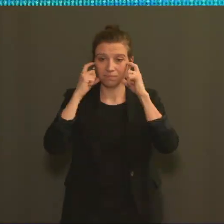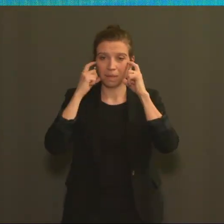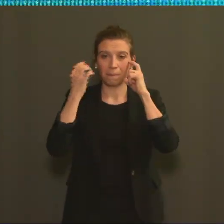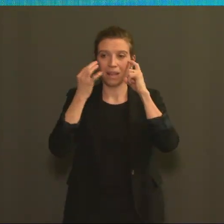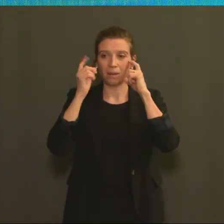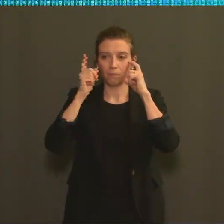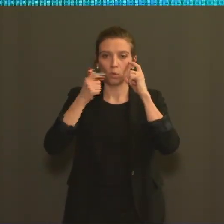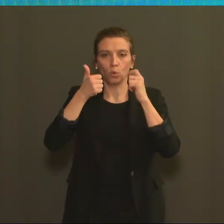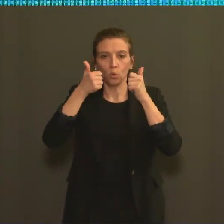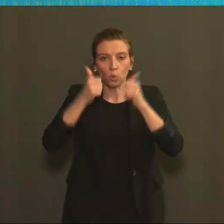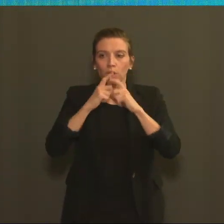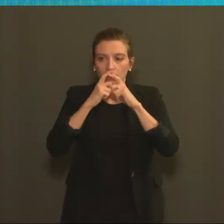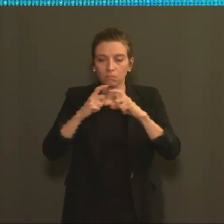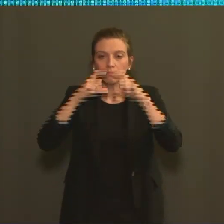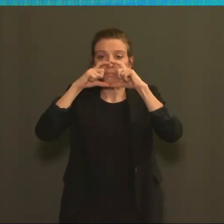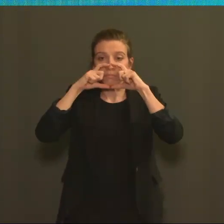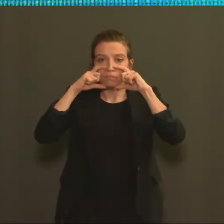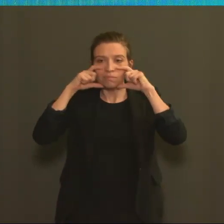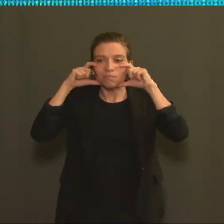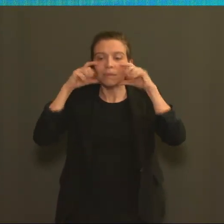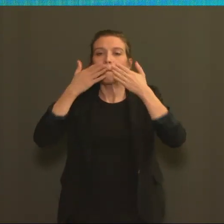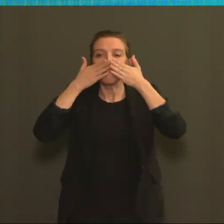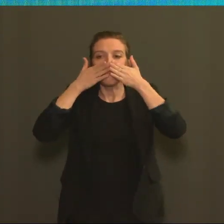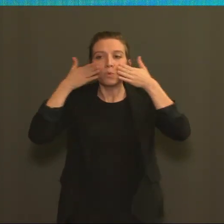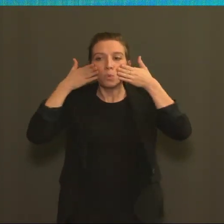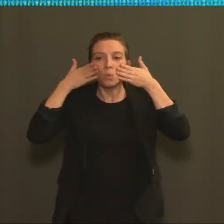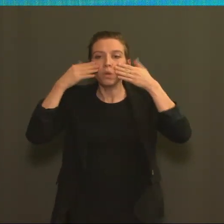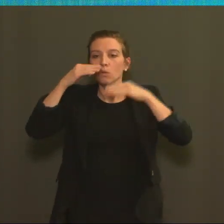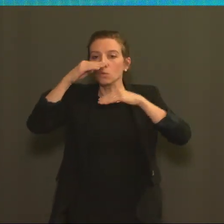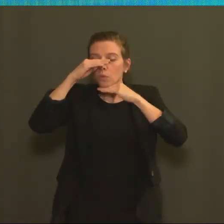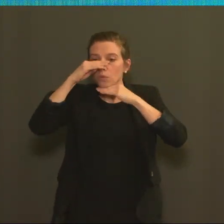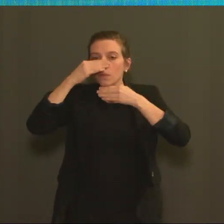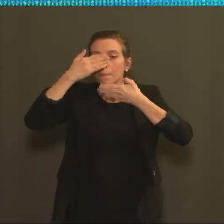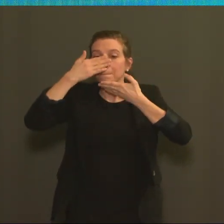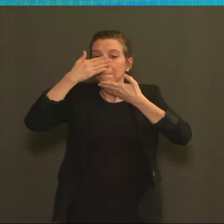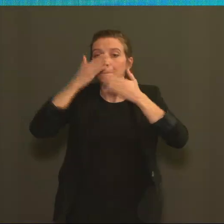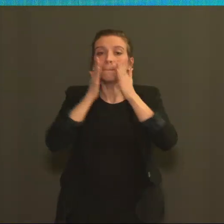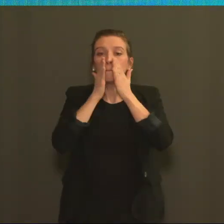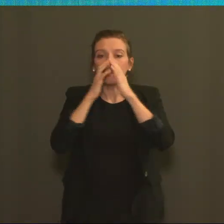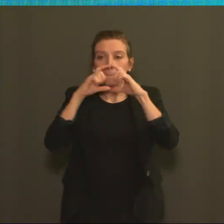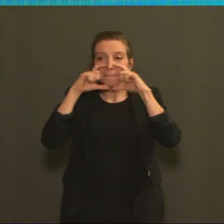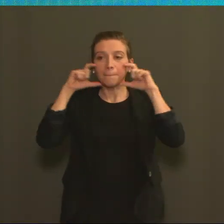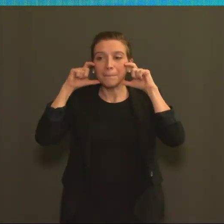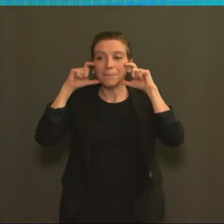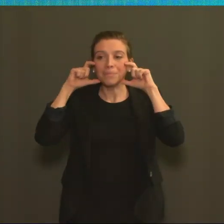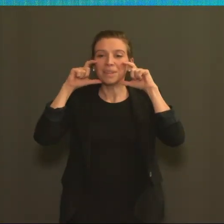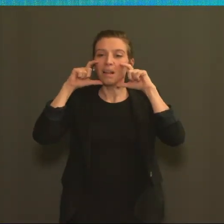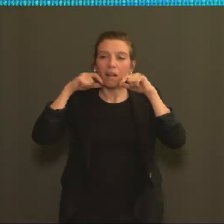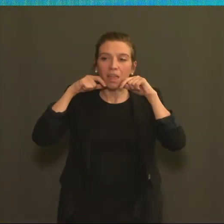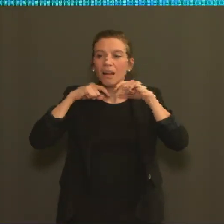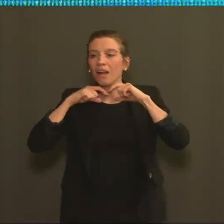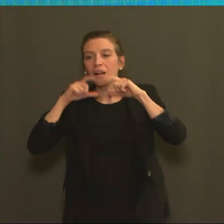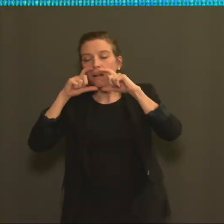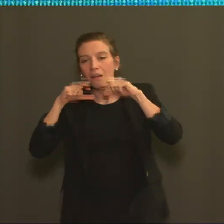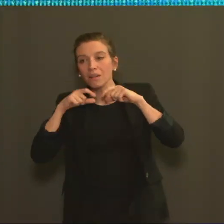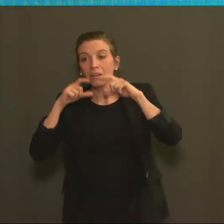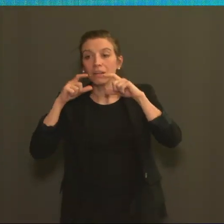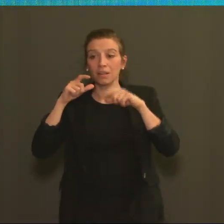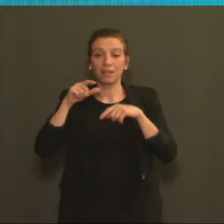daar is misschien ook belangrijk om te vermelden voor mensen die toch een ffp2 masker dragen dat die ffp2 maskers